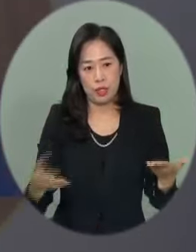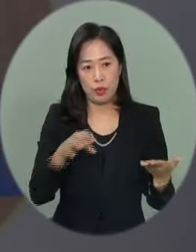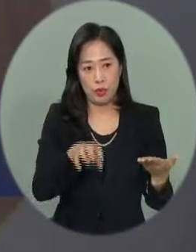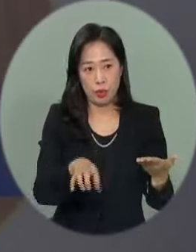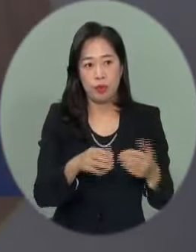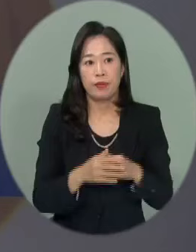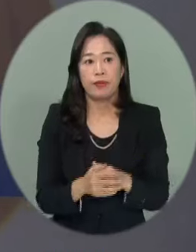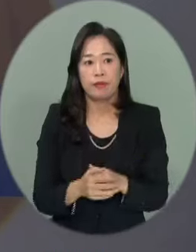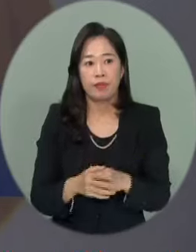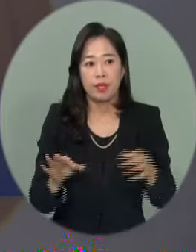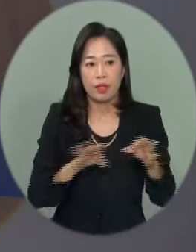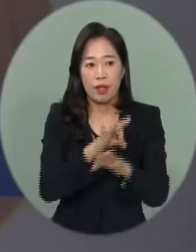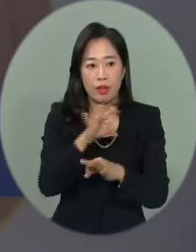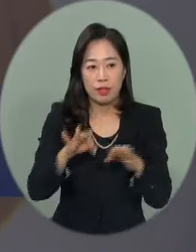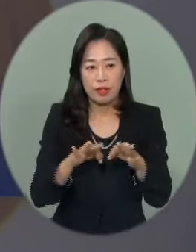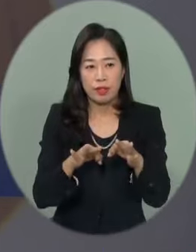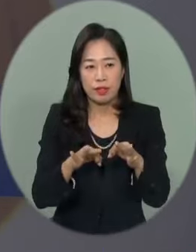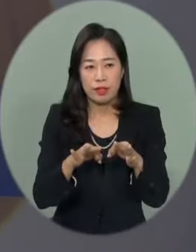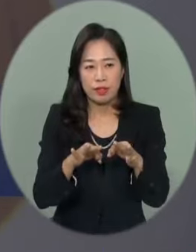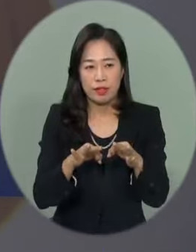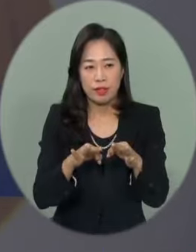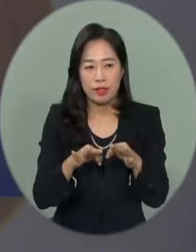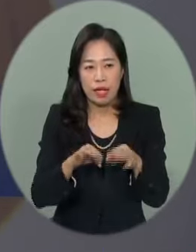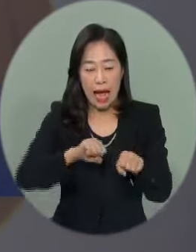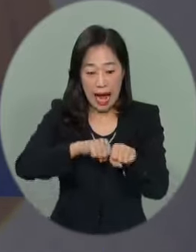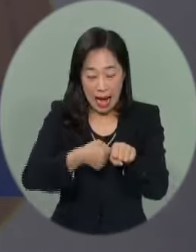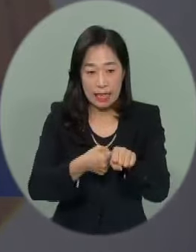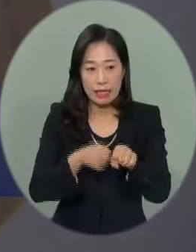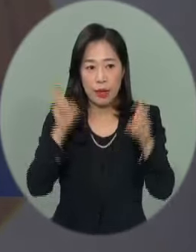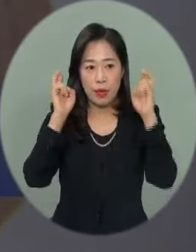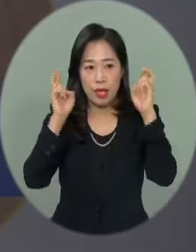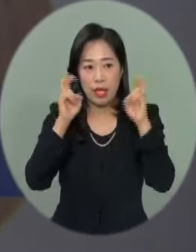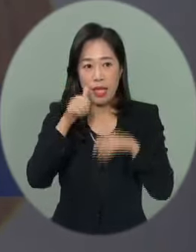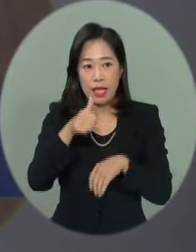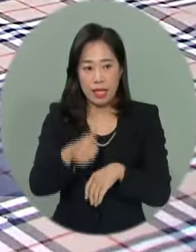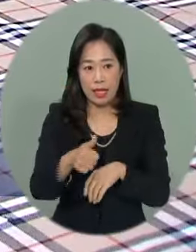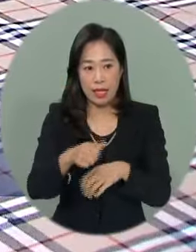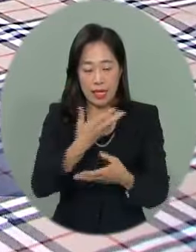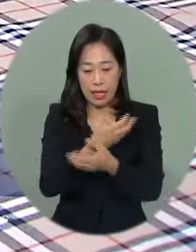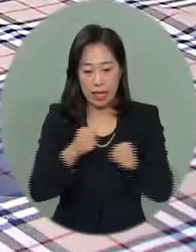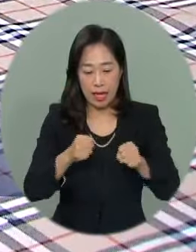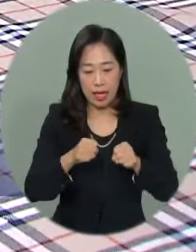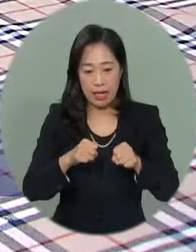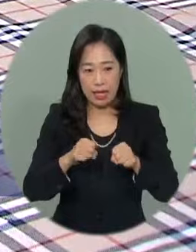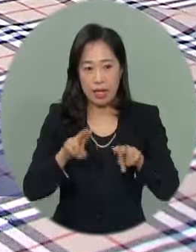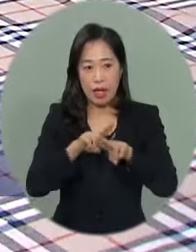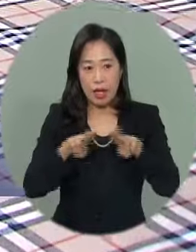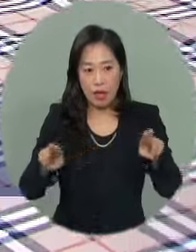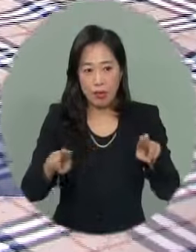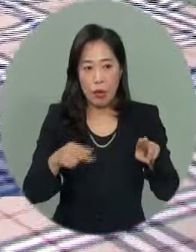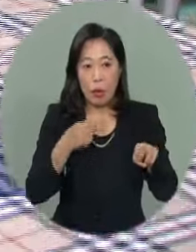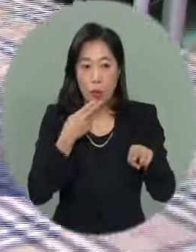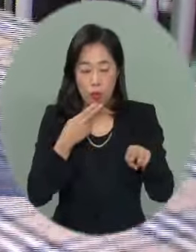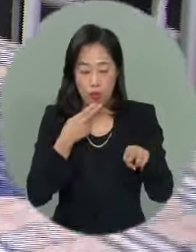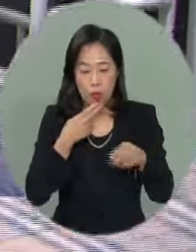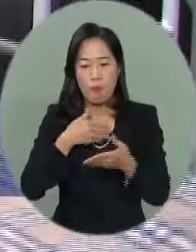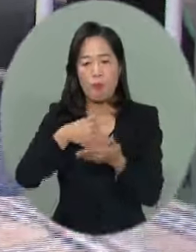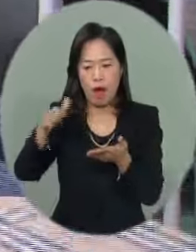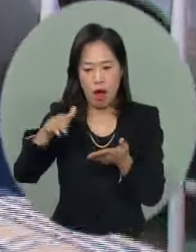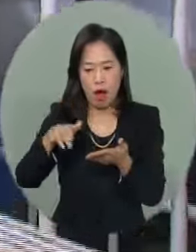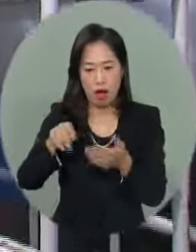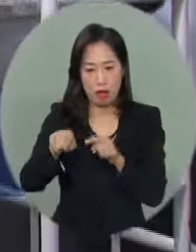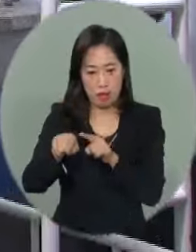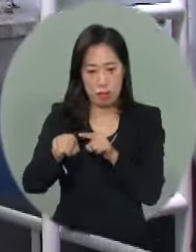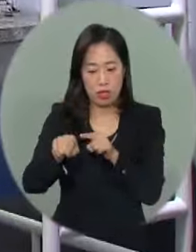이렇게 주인이 계약을 해제하지 않으면서 나가라고 하는 경우가 있어요. 그러면 이 친구들은 갈 곳이 없죠.